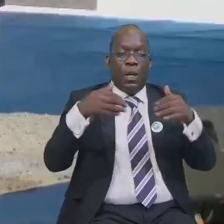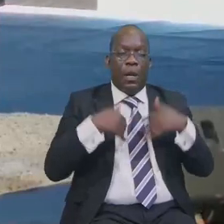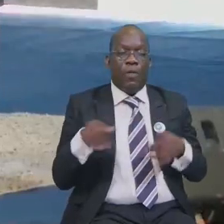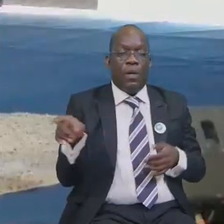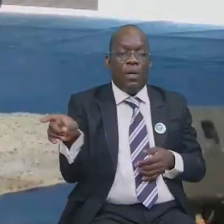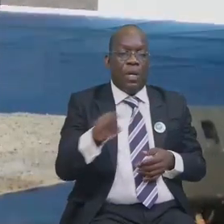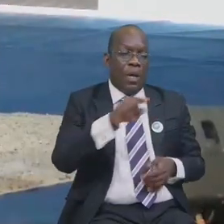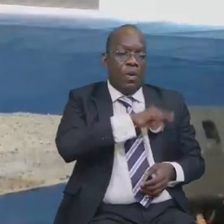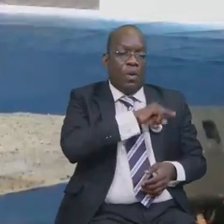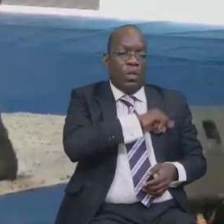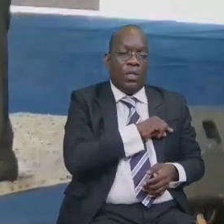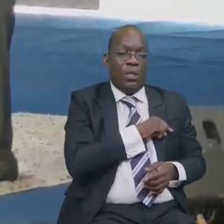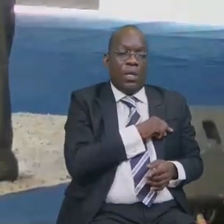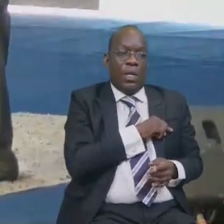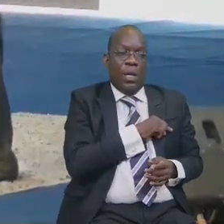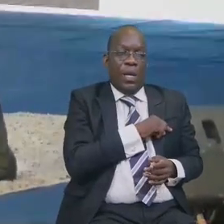propre conscience.